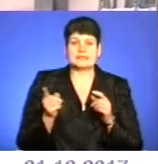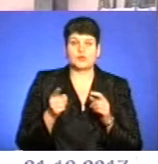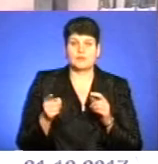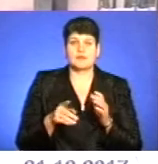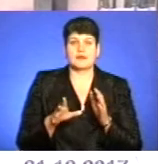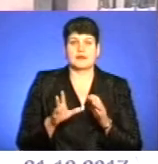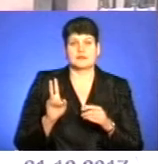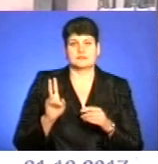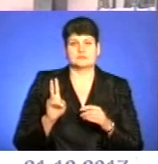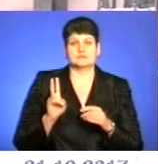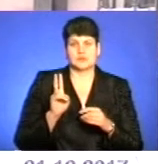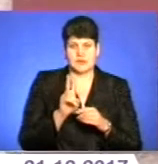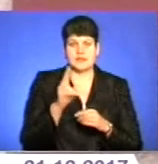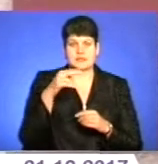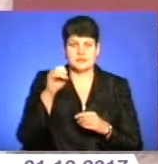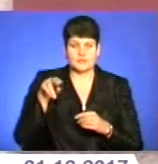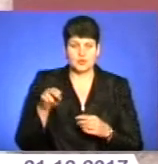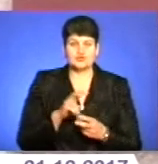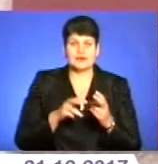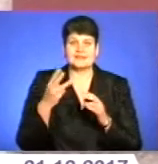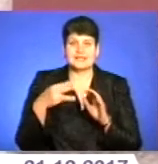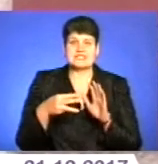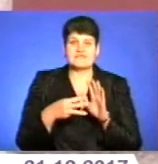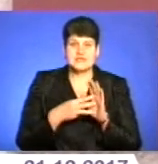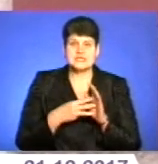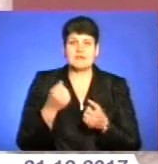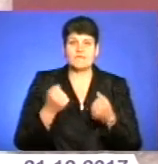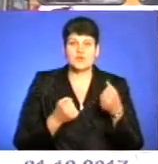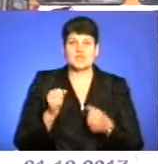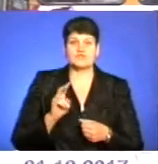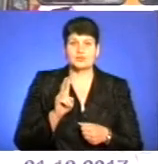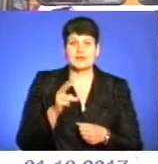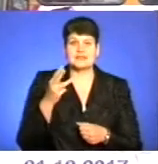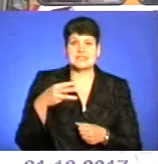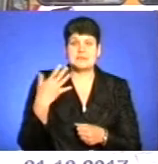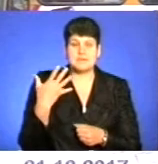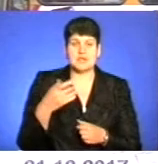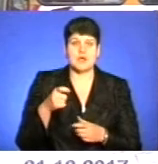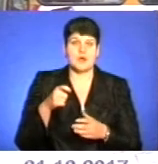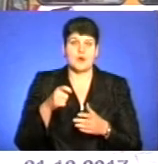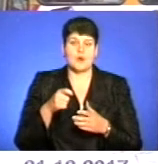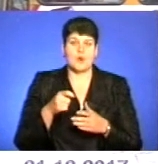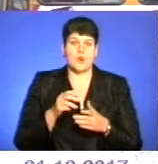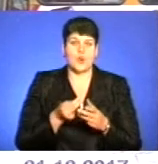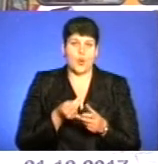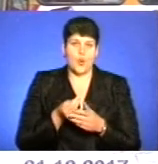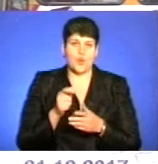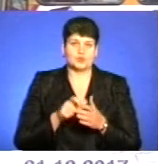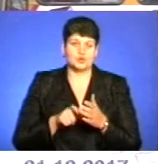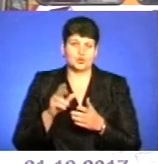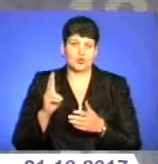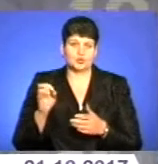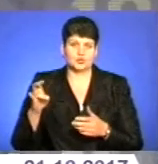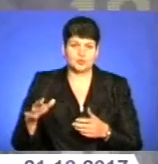«Тернопільелектротранс» уже більше року шукають 38 водіїв тролейбусів і 35 кондукторів. Обіцяють зарплати в середньому водіям 9,